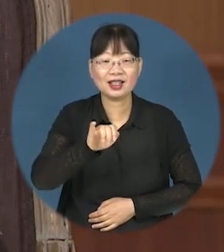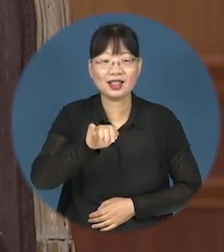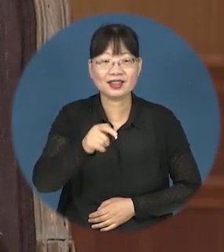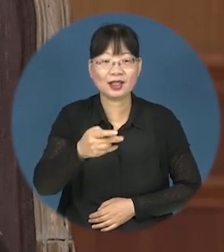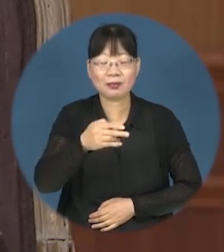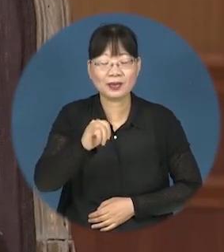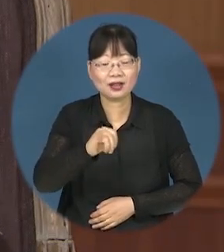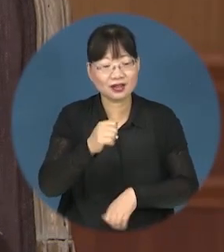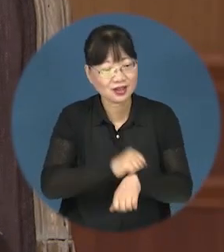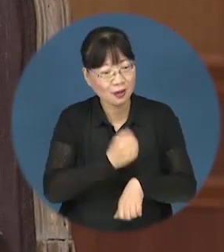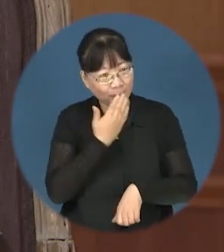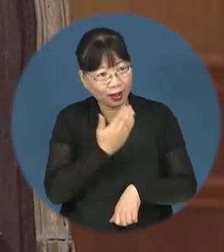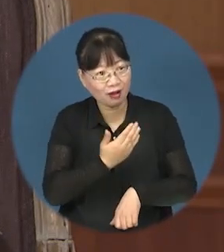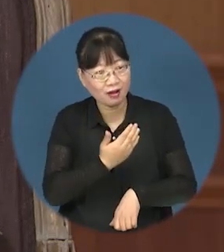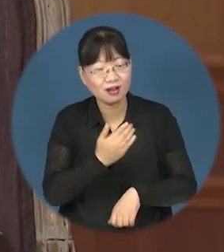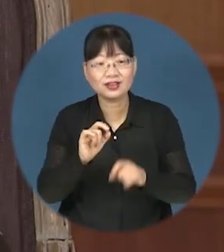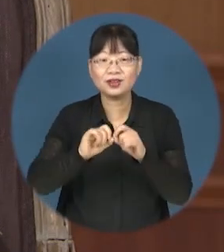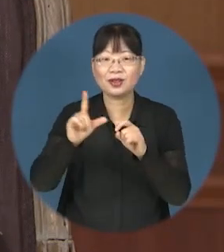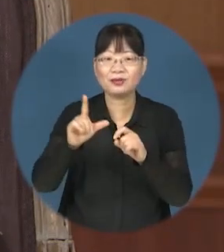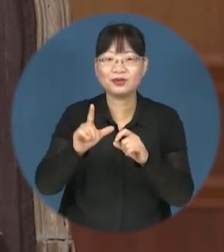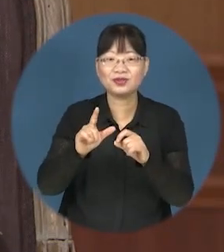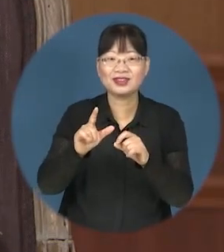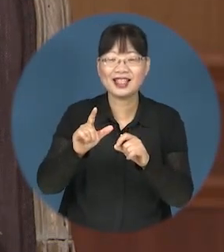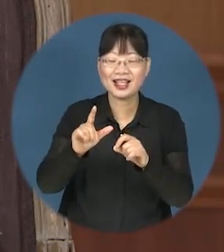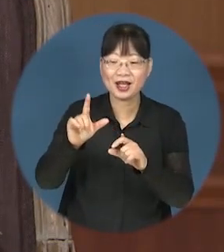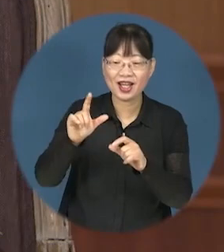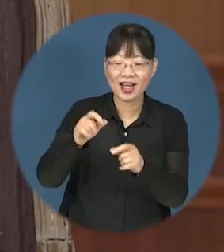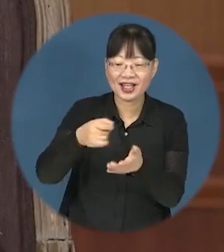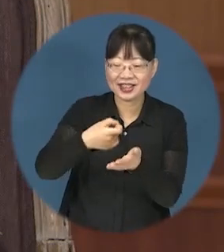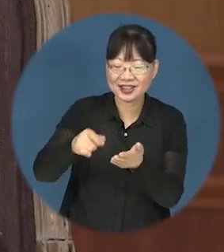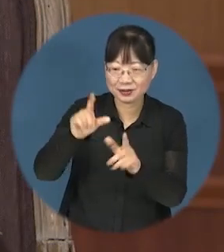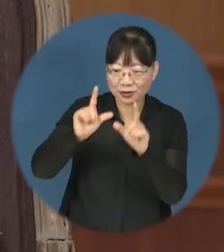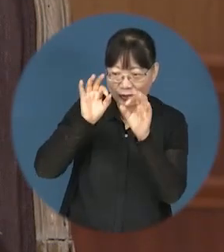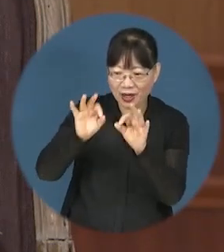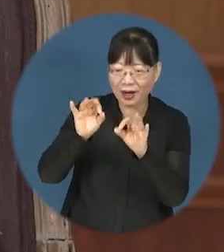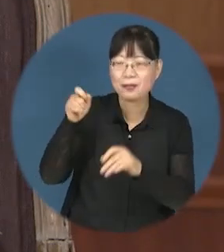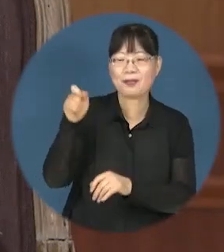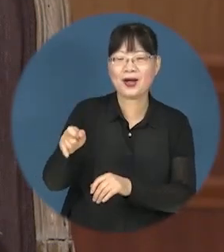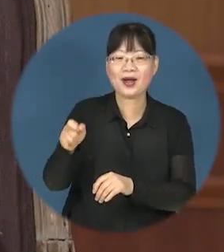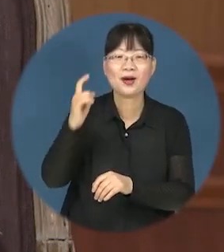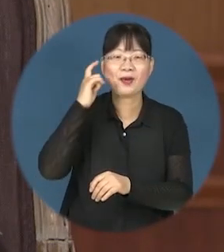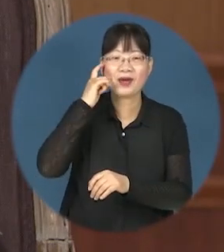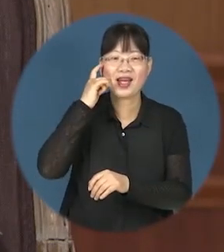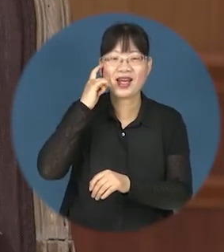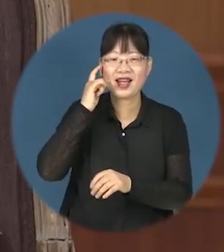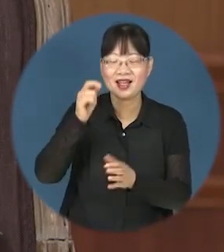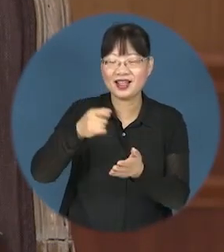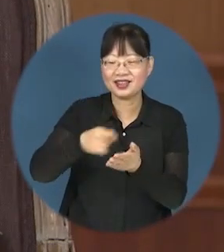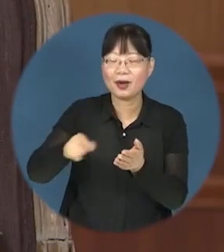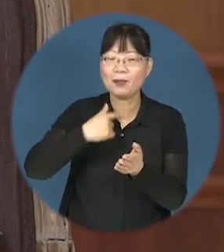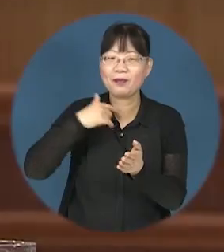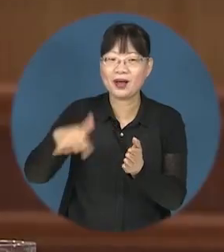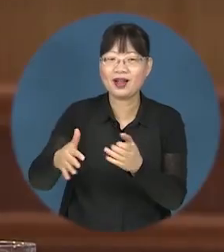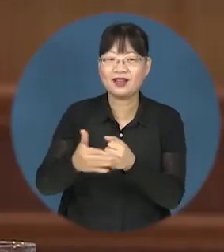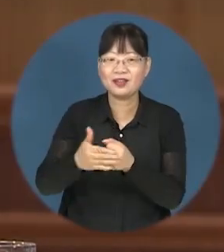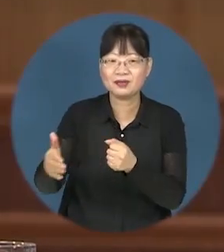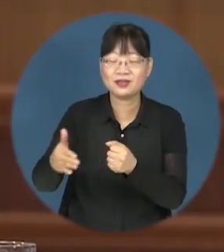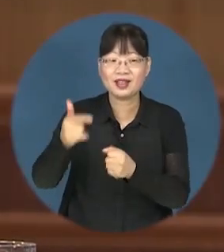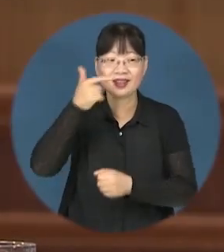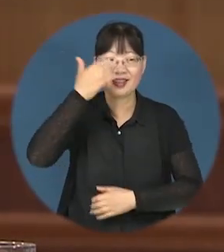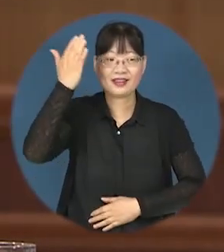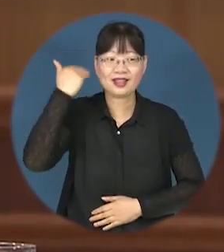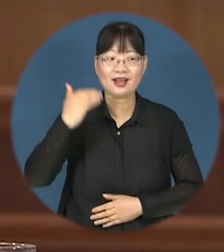질문을 하시는데 그래 거의 다가 앞이 계세요 pc 를 안 쓰신 이싸 본적이 없으 4 또